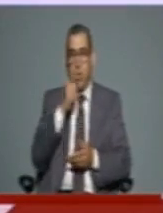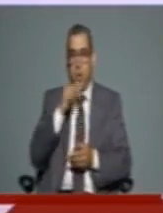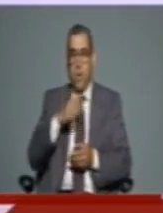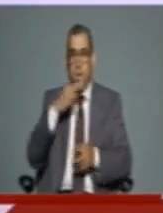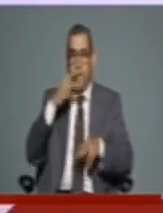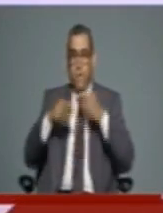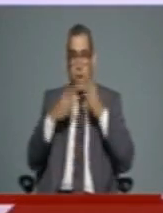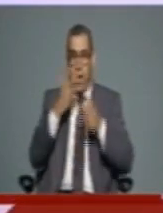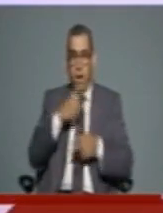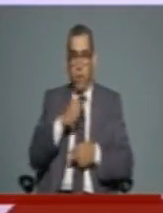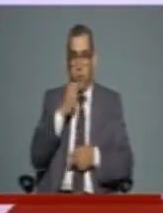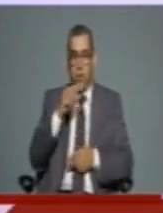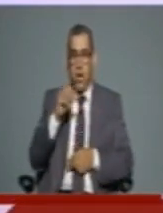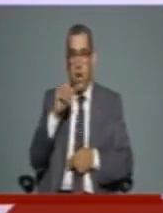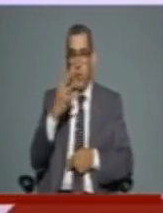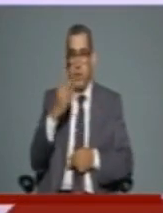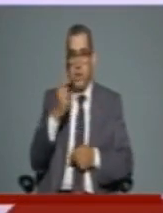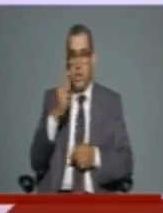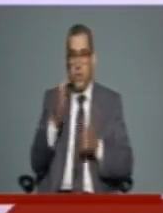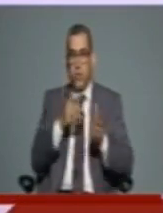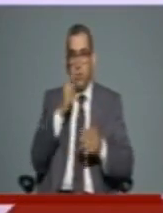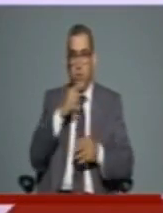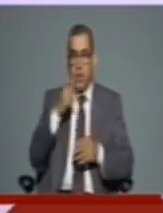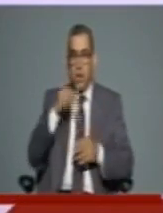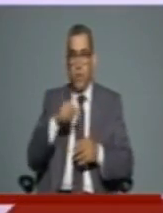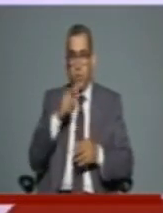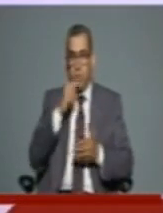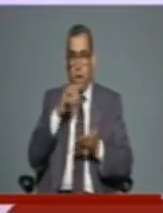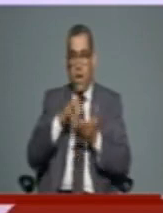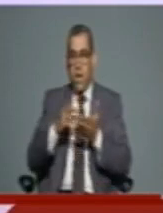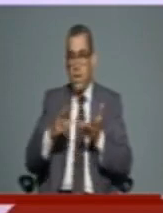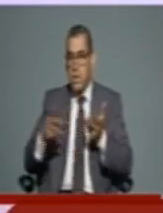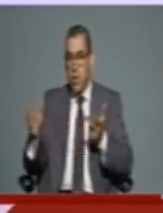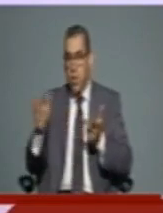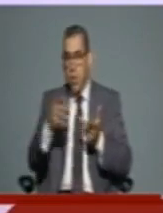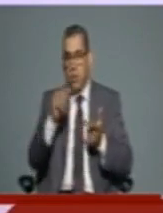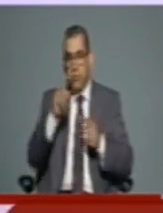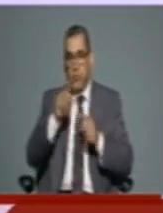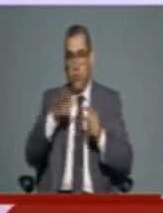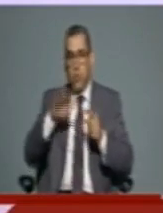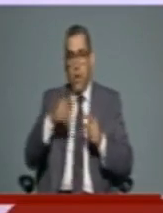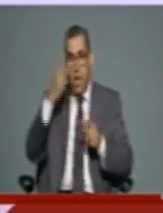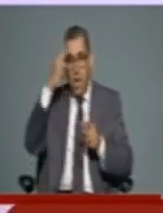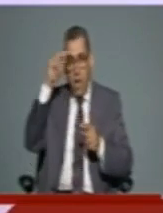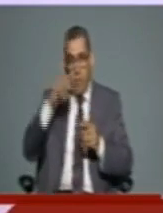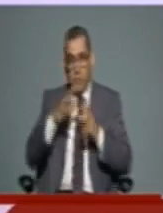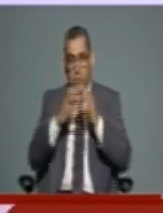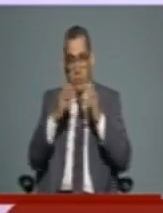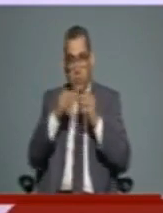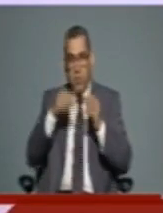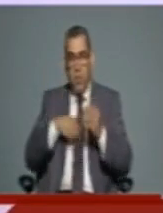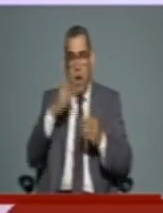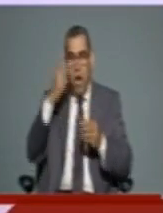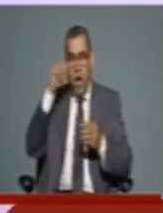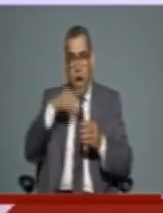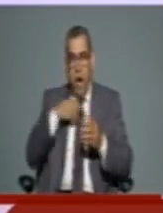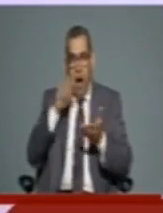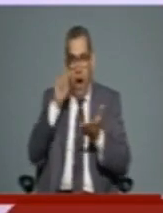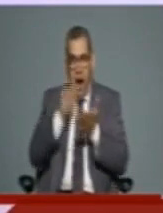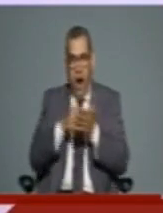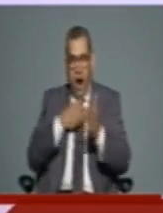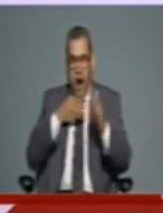ب 14 جنيه، ثم كذلك كافة السلع الأخرى. بمعنى أصح إن إحنا لم نحاول أن